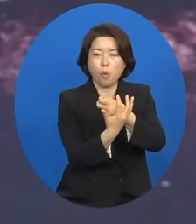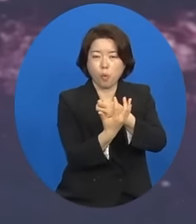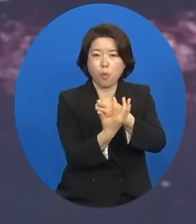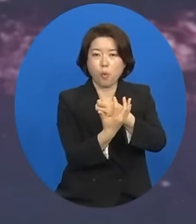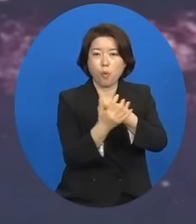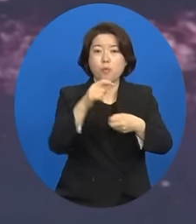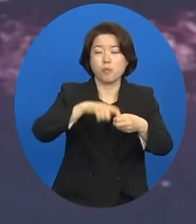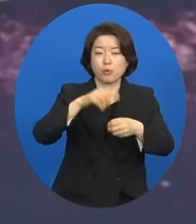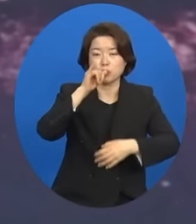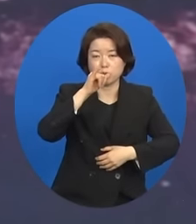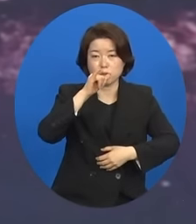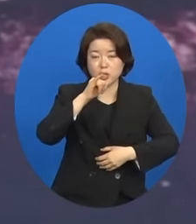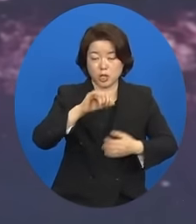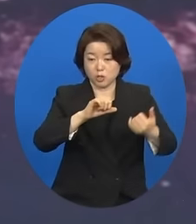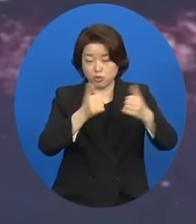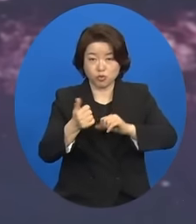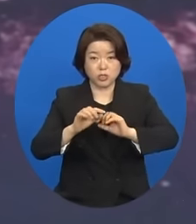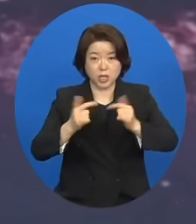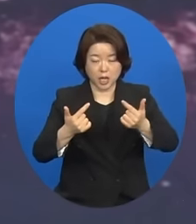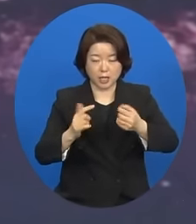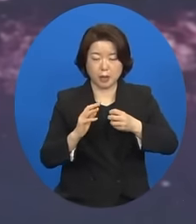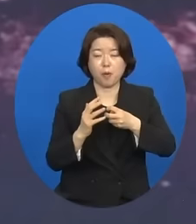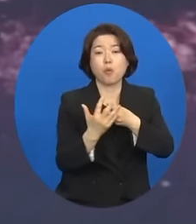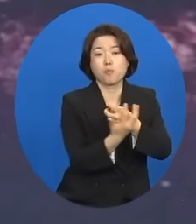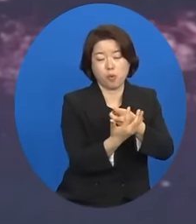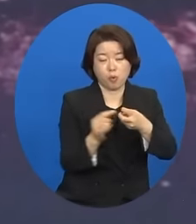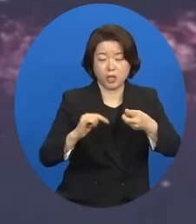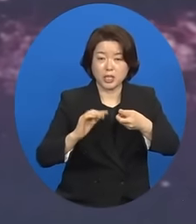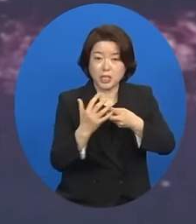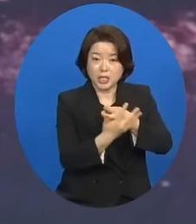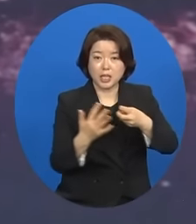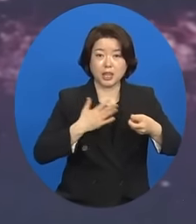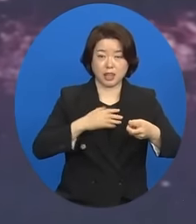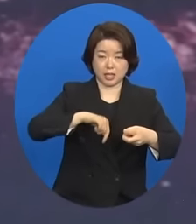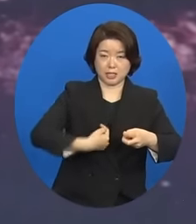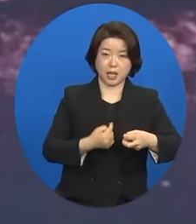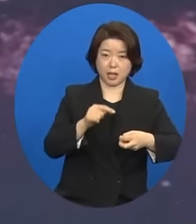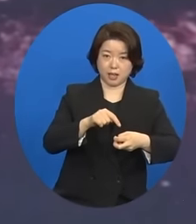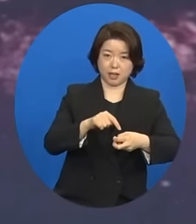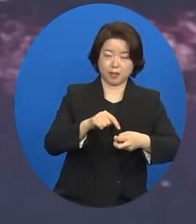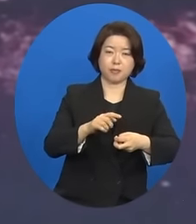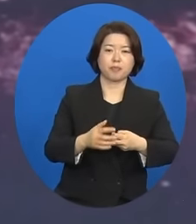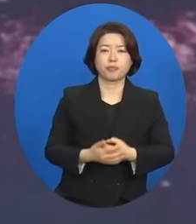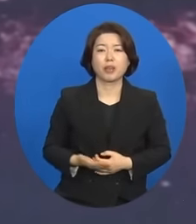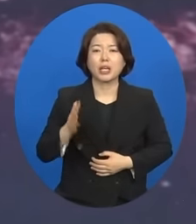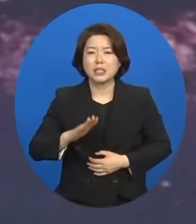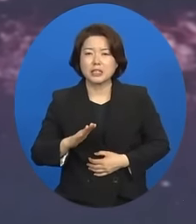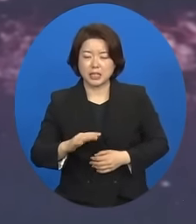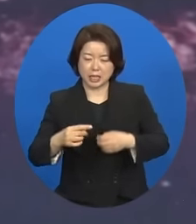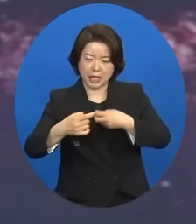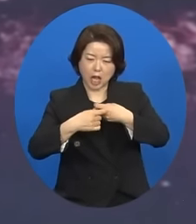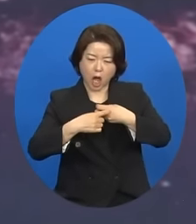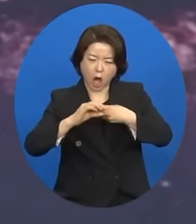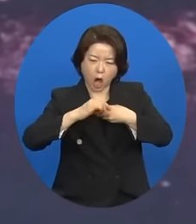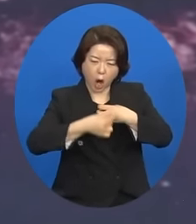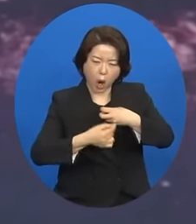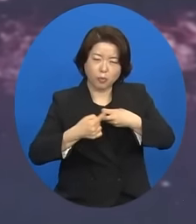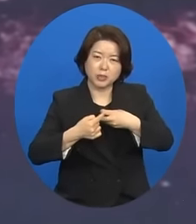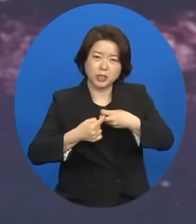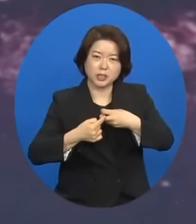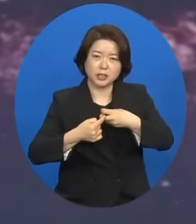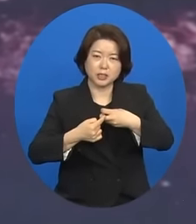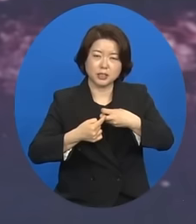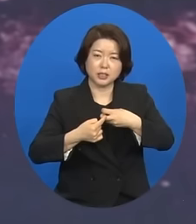않도록 보호하는 것입니다 이것이 우리의 자예요 그런데이 자하 때문에이 껍질 때문에